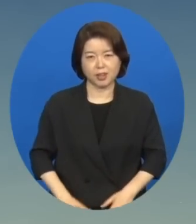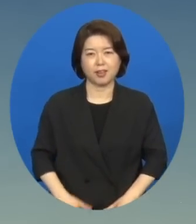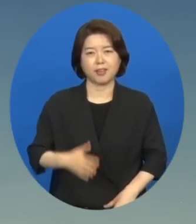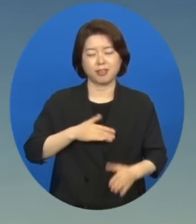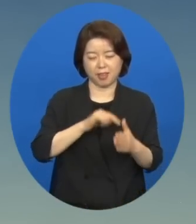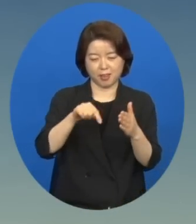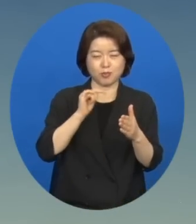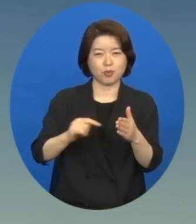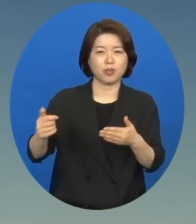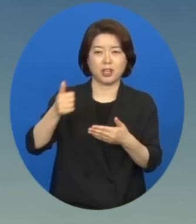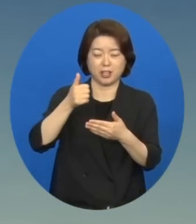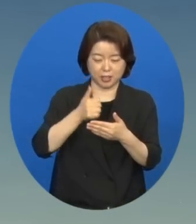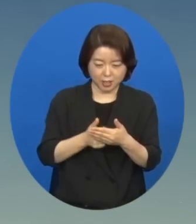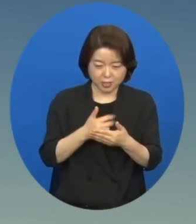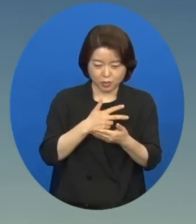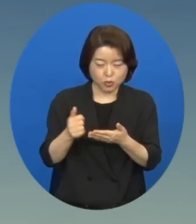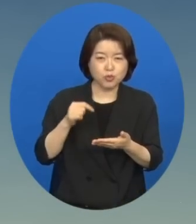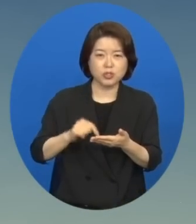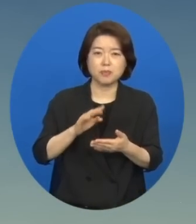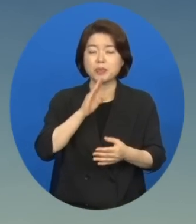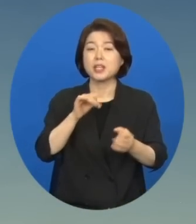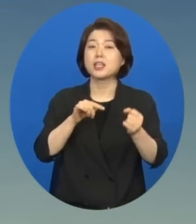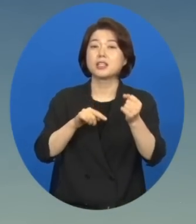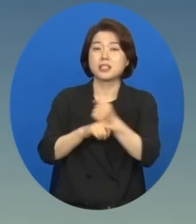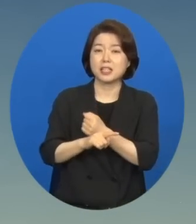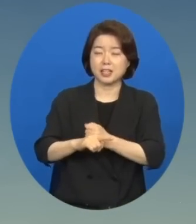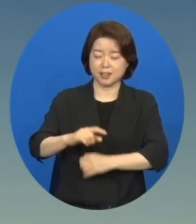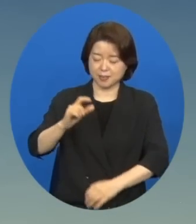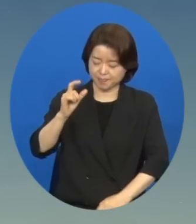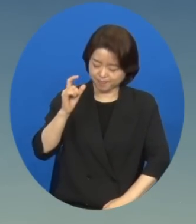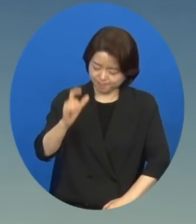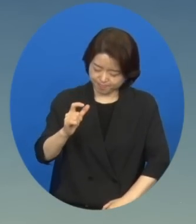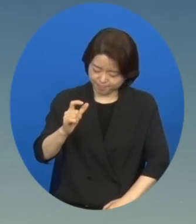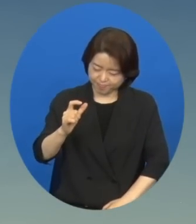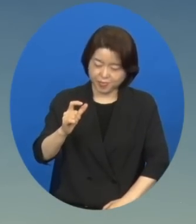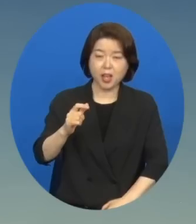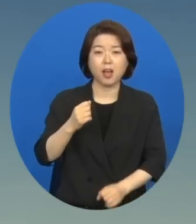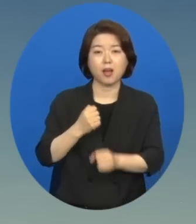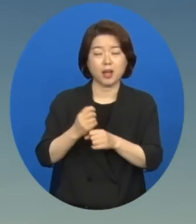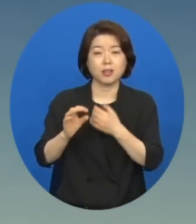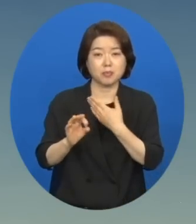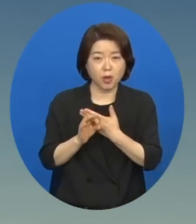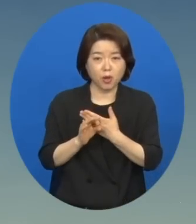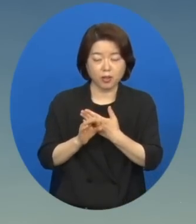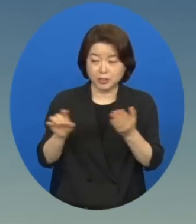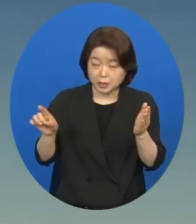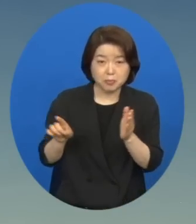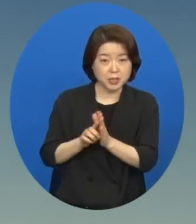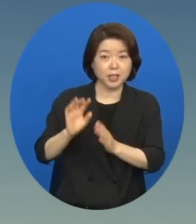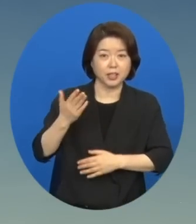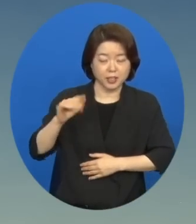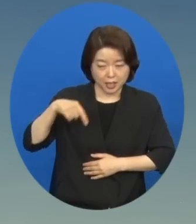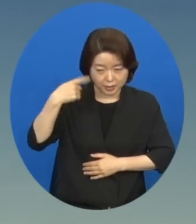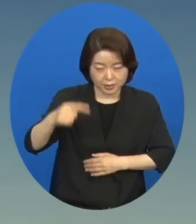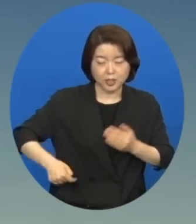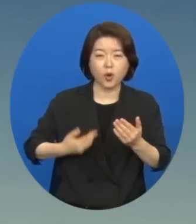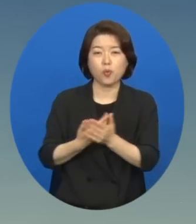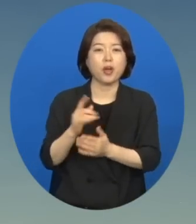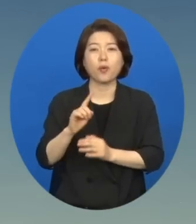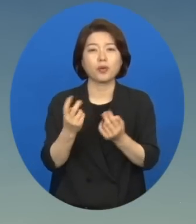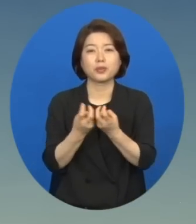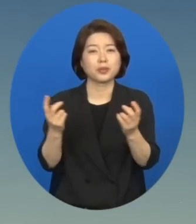안에 주님이 계시다고 하는 이 진리가 굳건히 세워지고 났더니 그 다음부터는 저의 회개가 어떻게